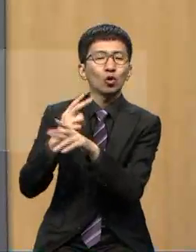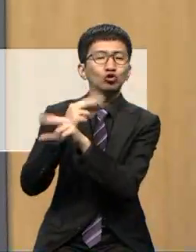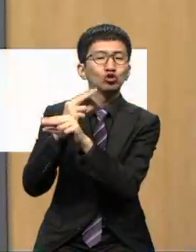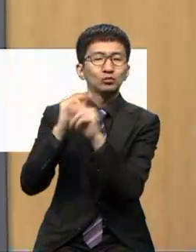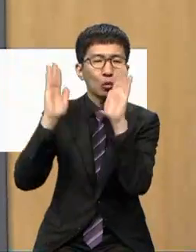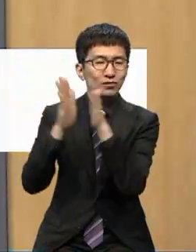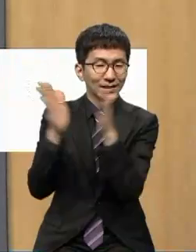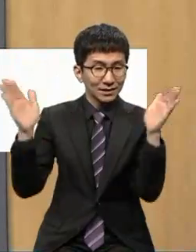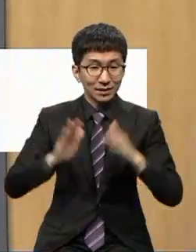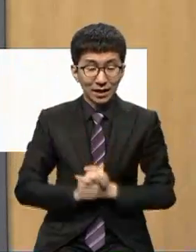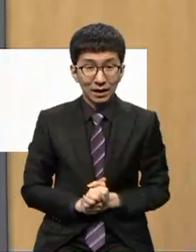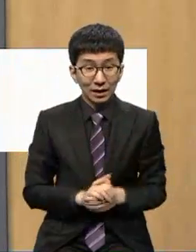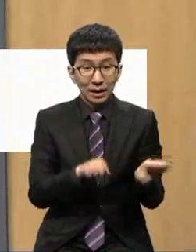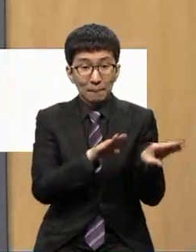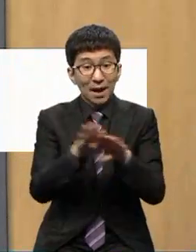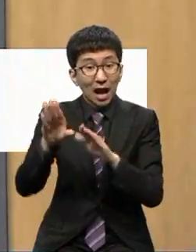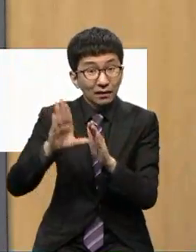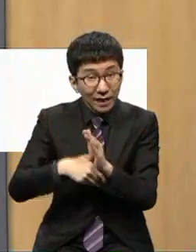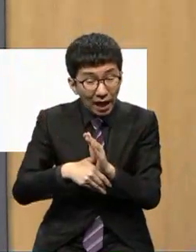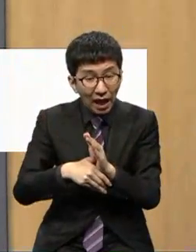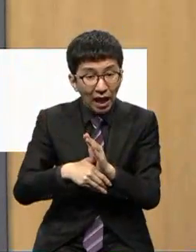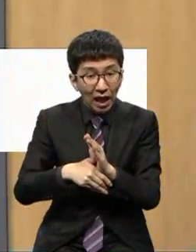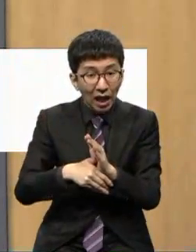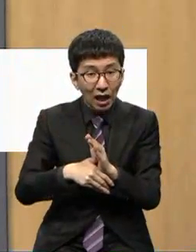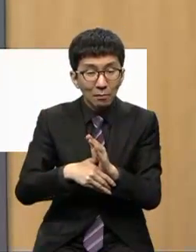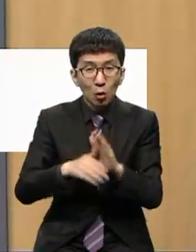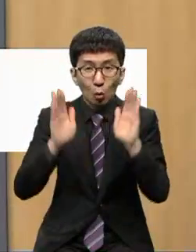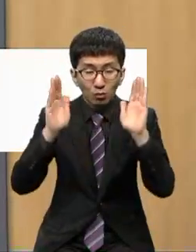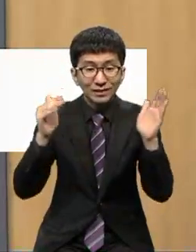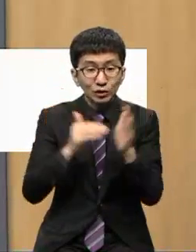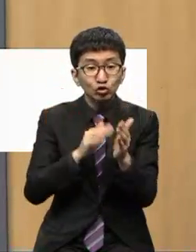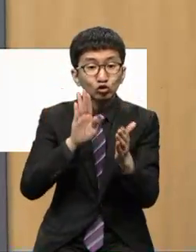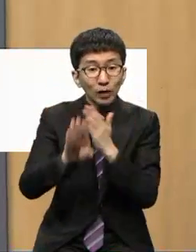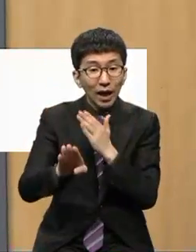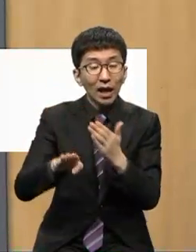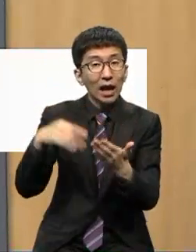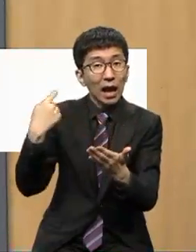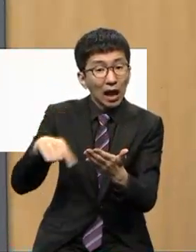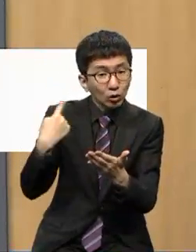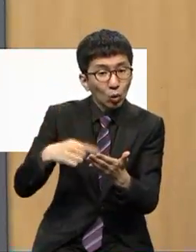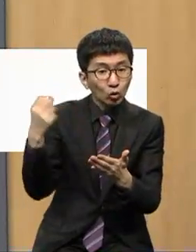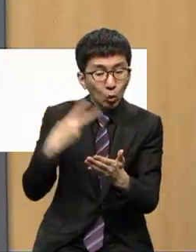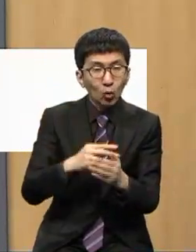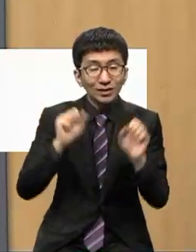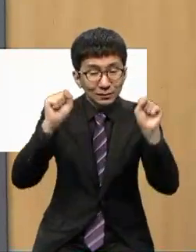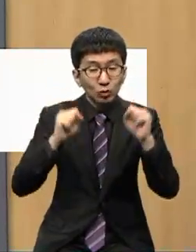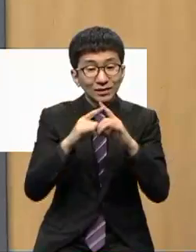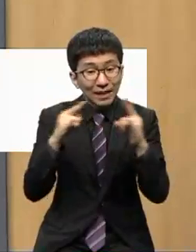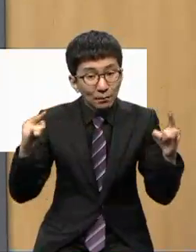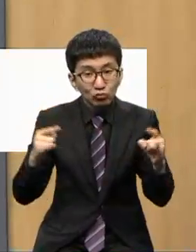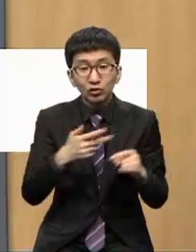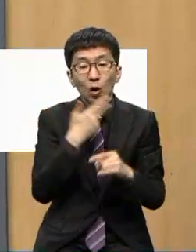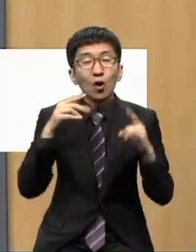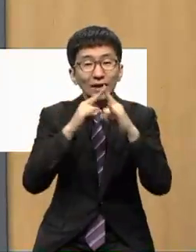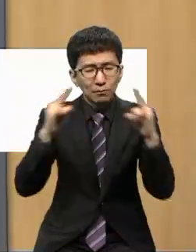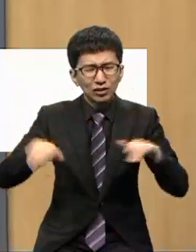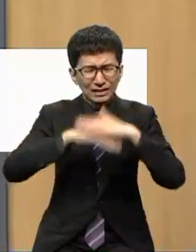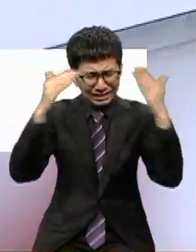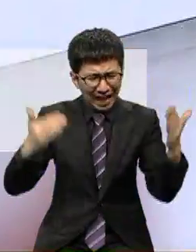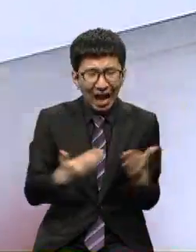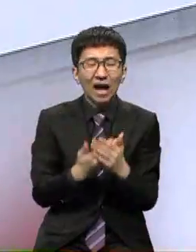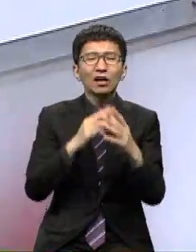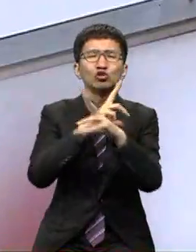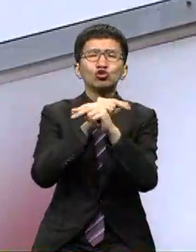방학 동안에 있든 방과 후라든가 뭐 스포츠 캠프, 뭐 영어 캠프들을 다 원격으로